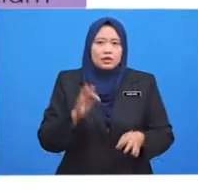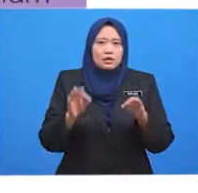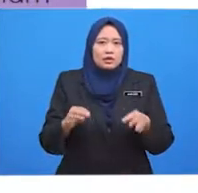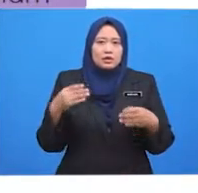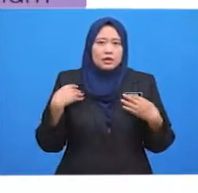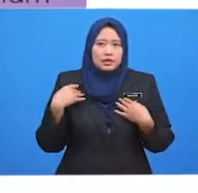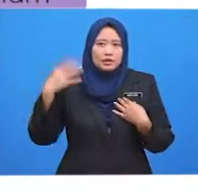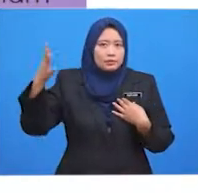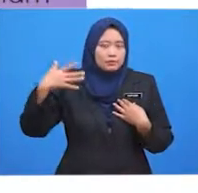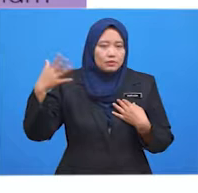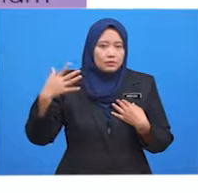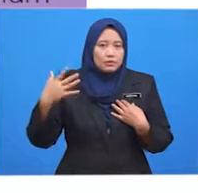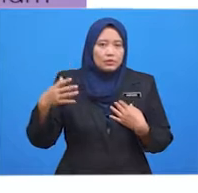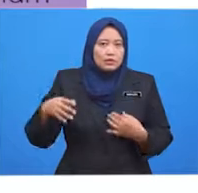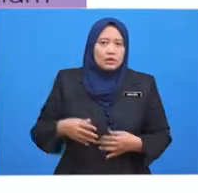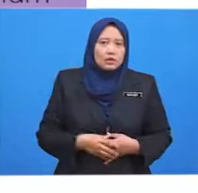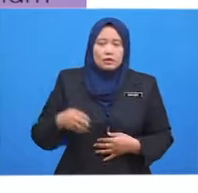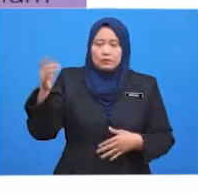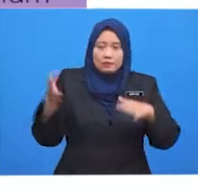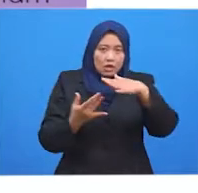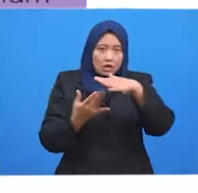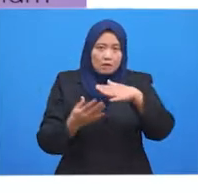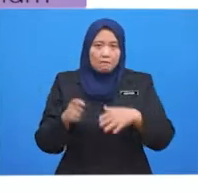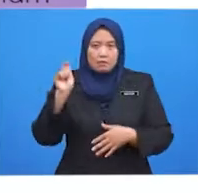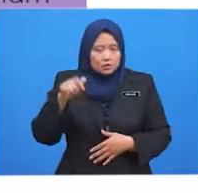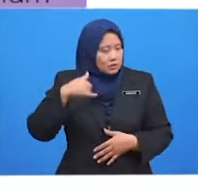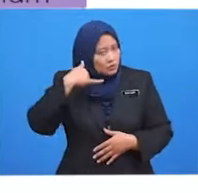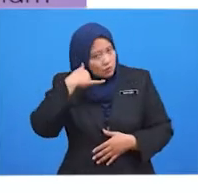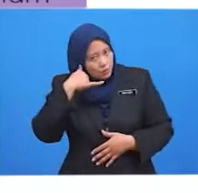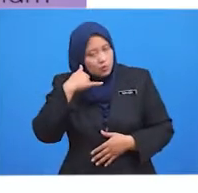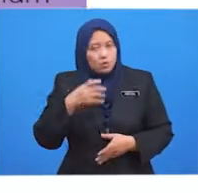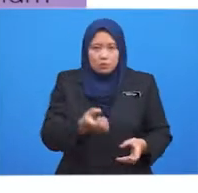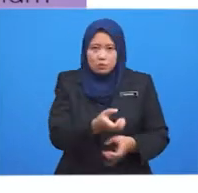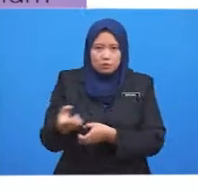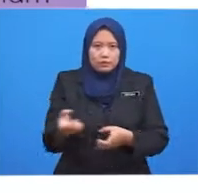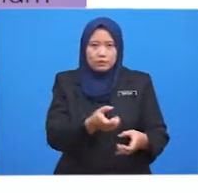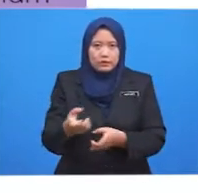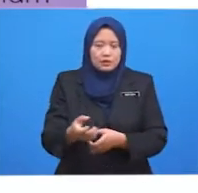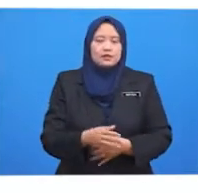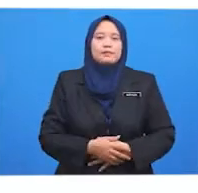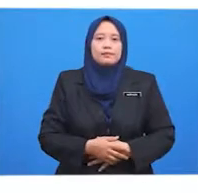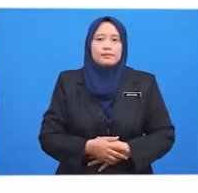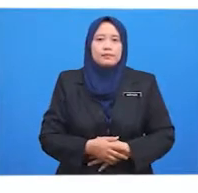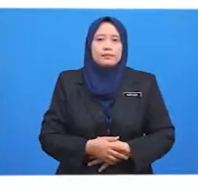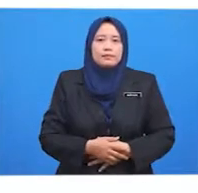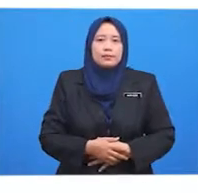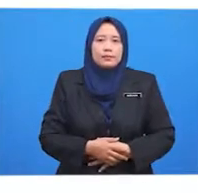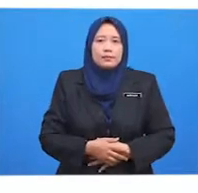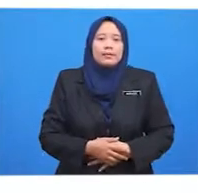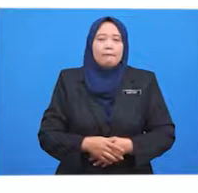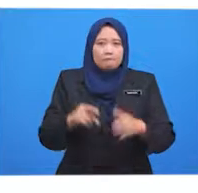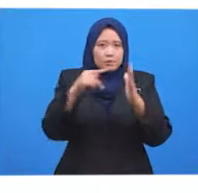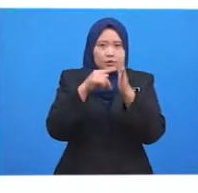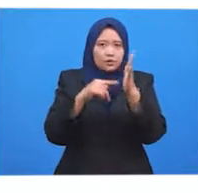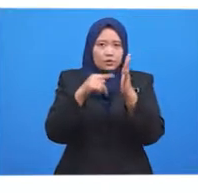bomba. Sediakan alat-alat pertolongan cemas yang lengkap di dalam salon. Peraturan keselamatan